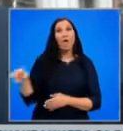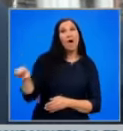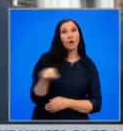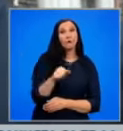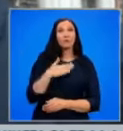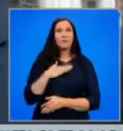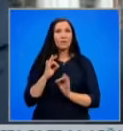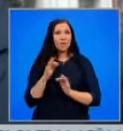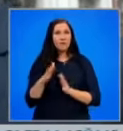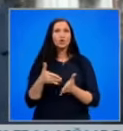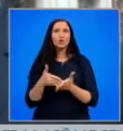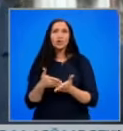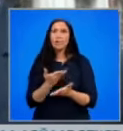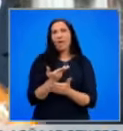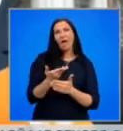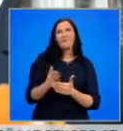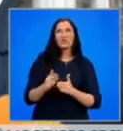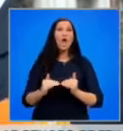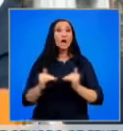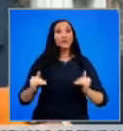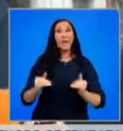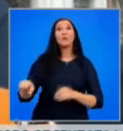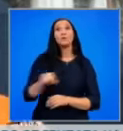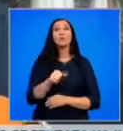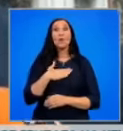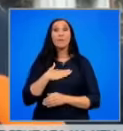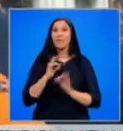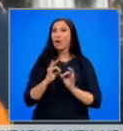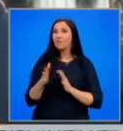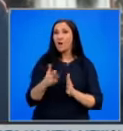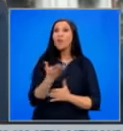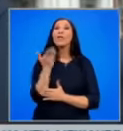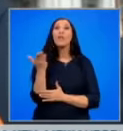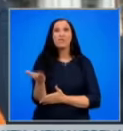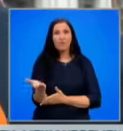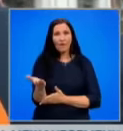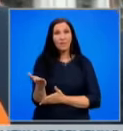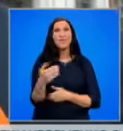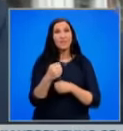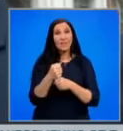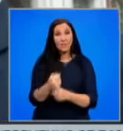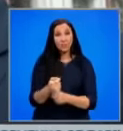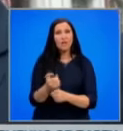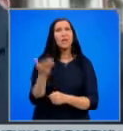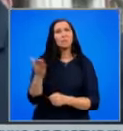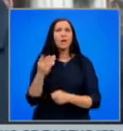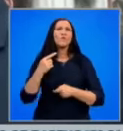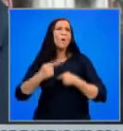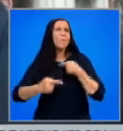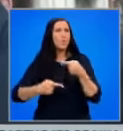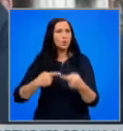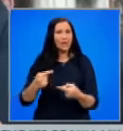ръководството на Има такъв народ, защото вече разделям ръководството на Има такъв народ и неговите депутати и неговите